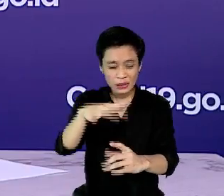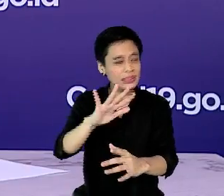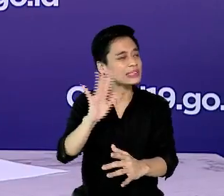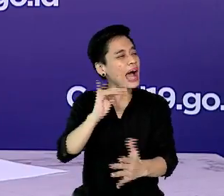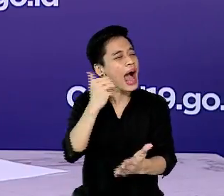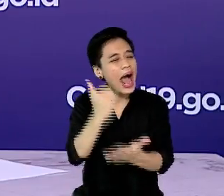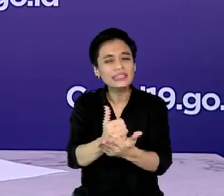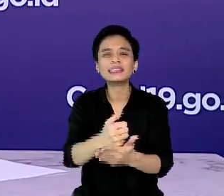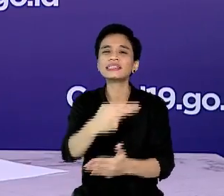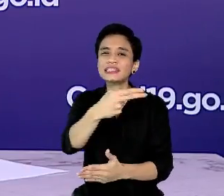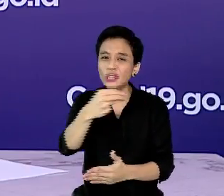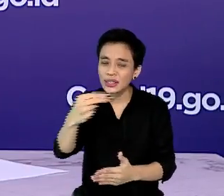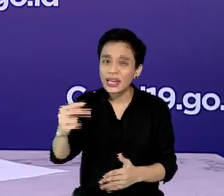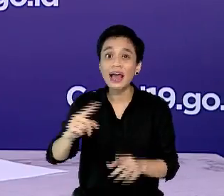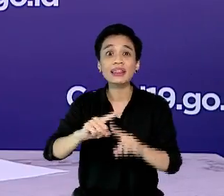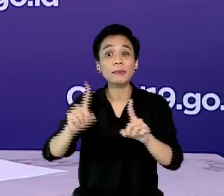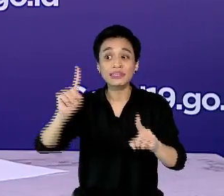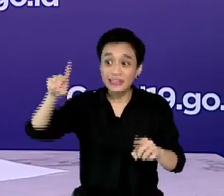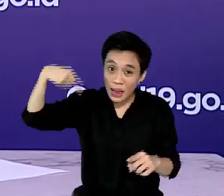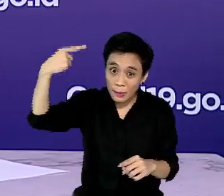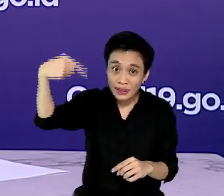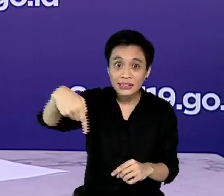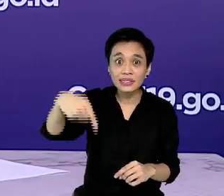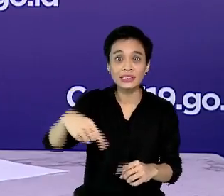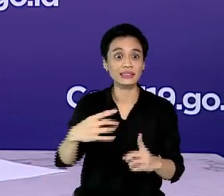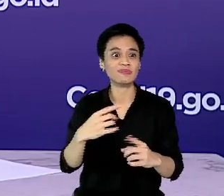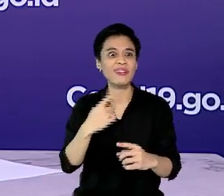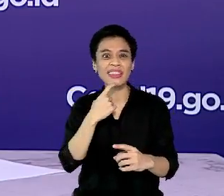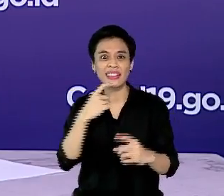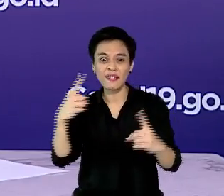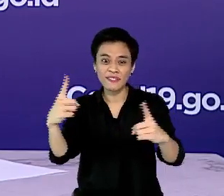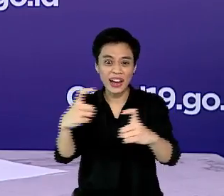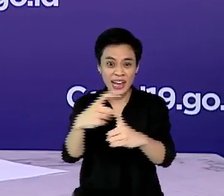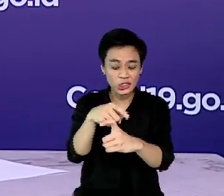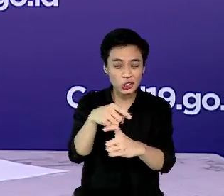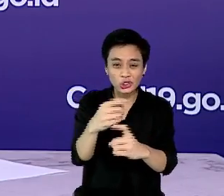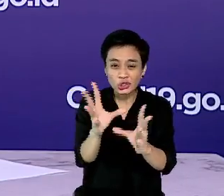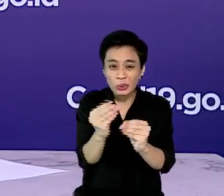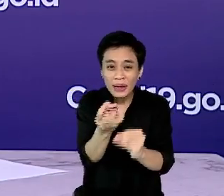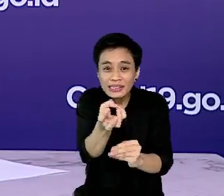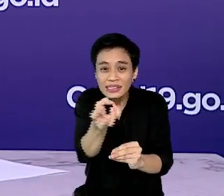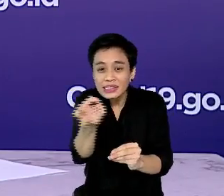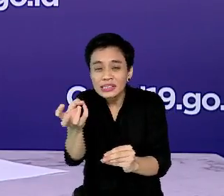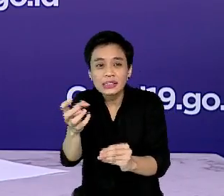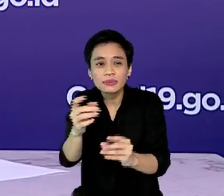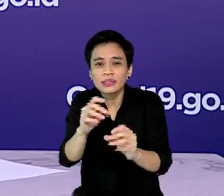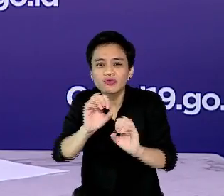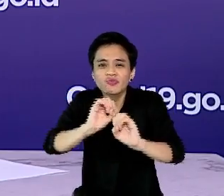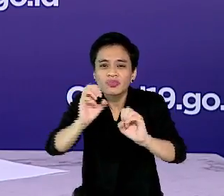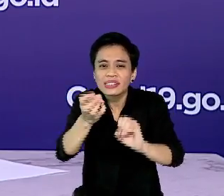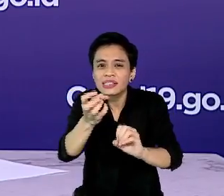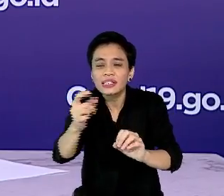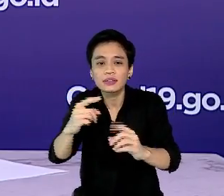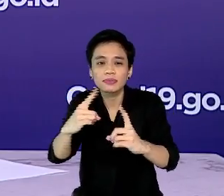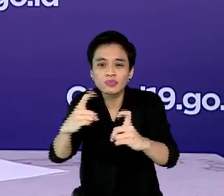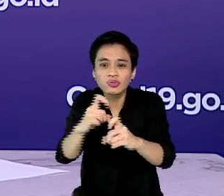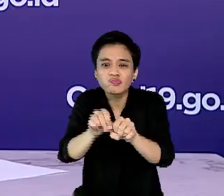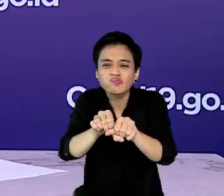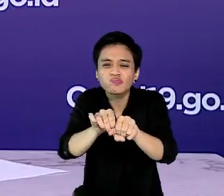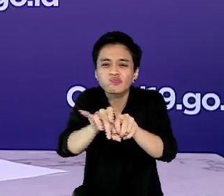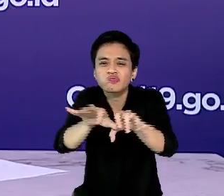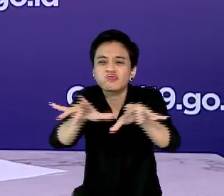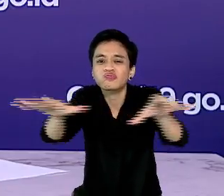Indonesia. Namun hingga saat ini informasi tentang varian tersebut sangat minim, terutama berkaitan dengan virulensi atau kecepatan